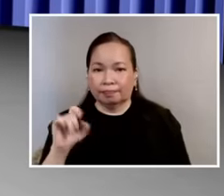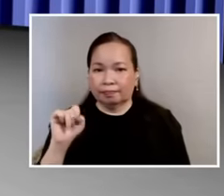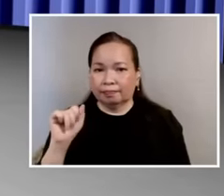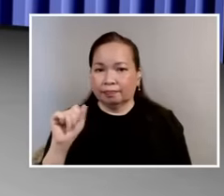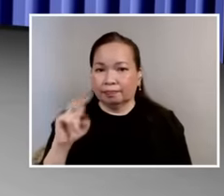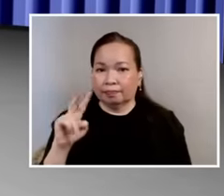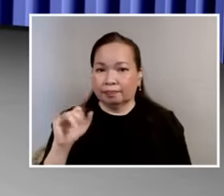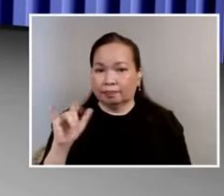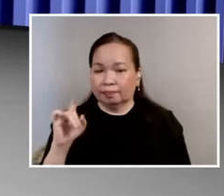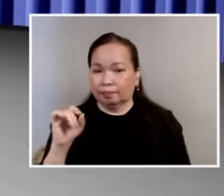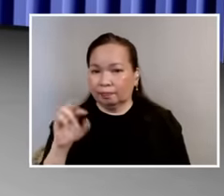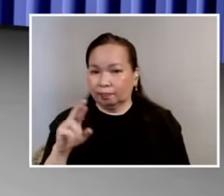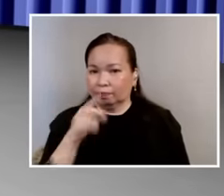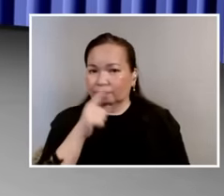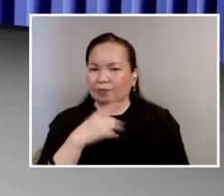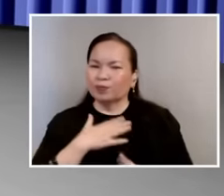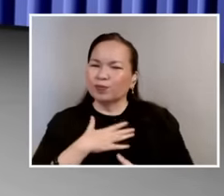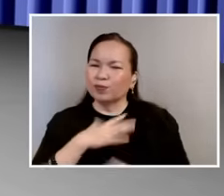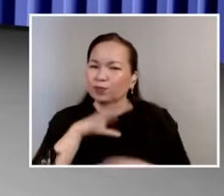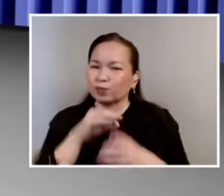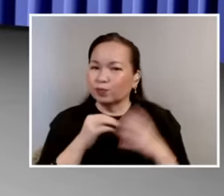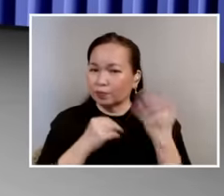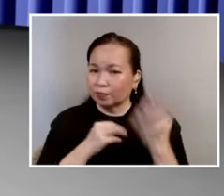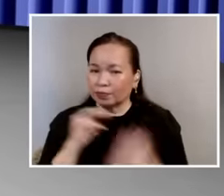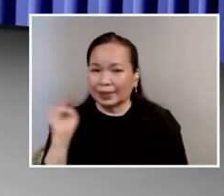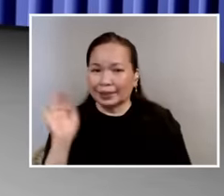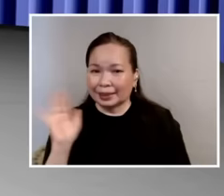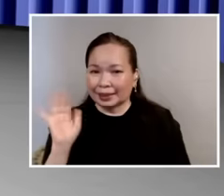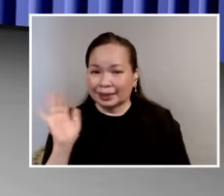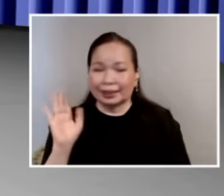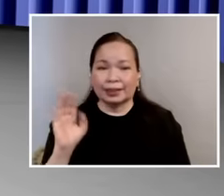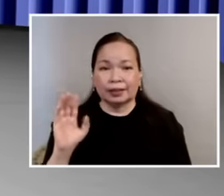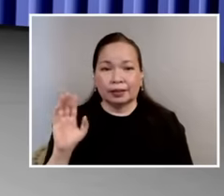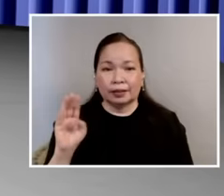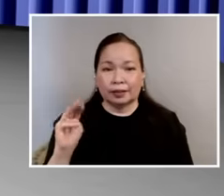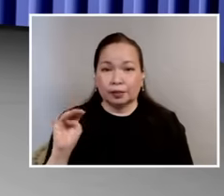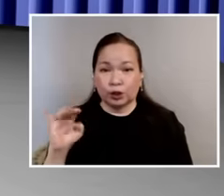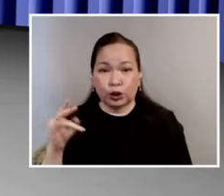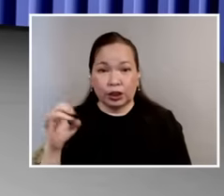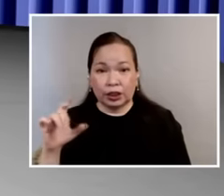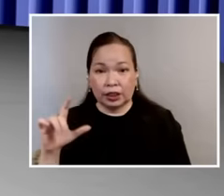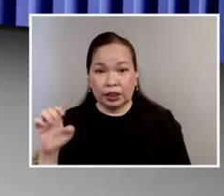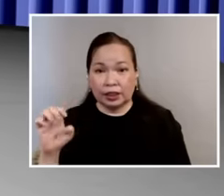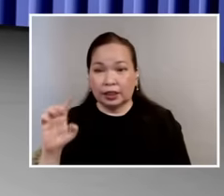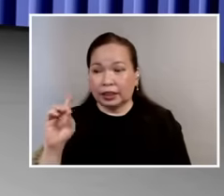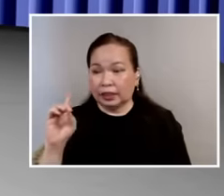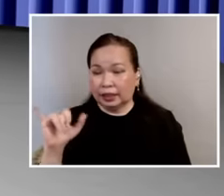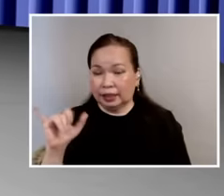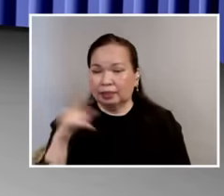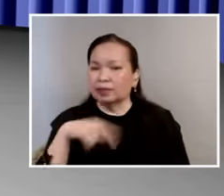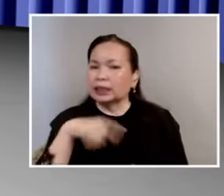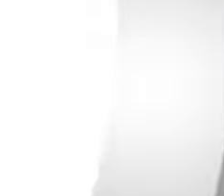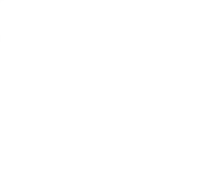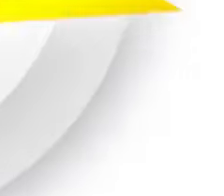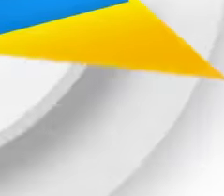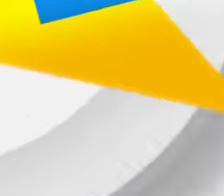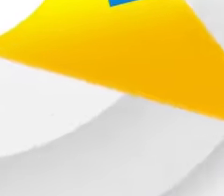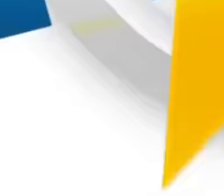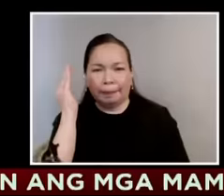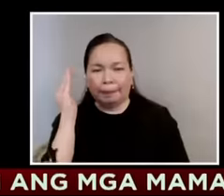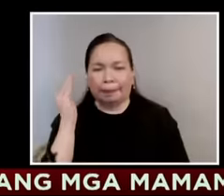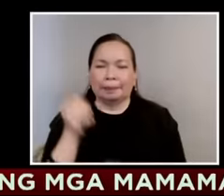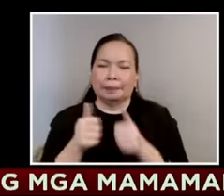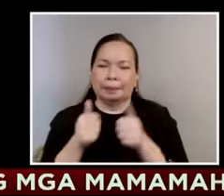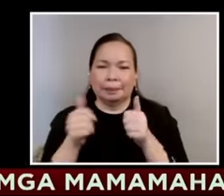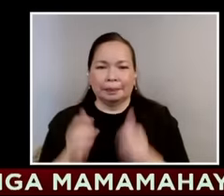Universe Philippines Michelle Marquez G sa mga kapwa niya kandidata. Nagpapatrol, Diane Castillejo.